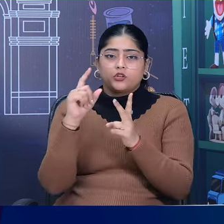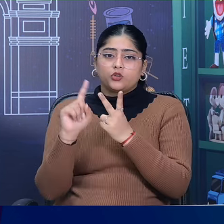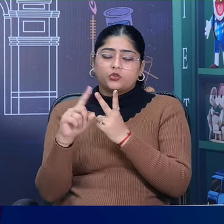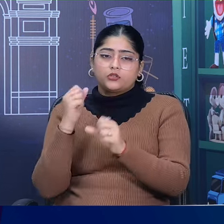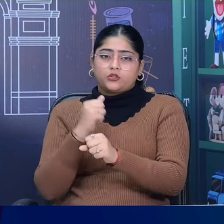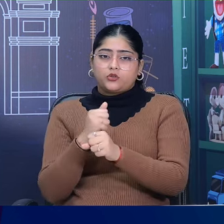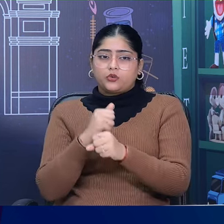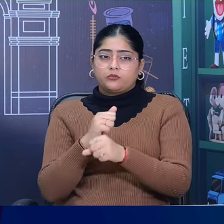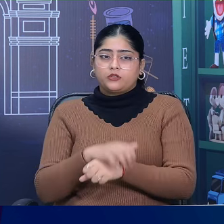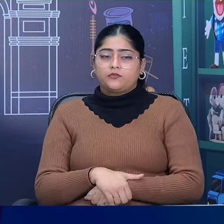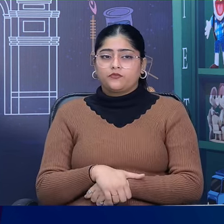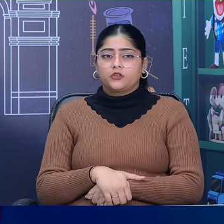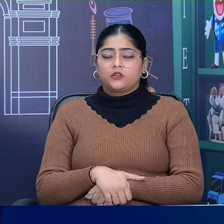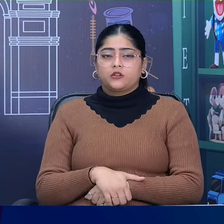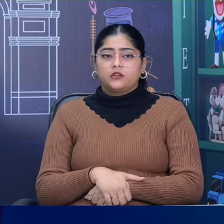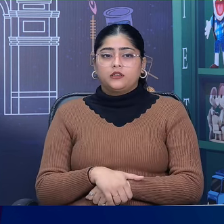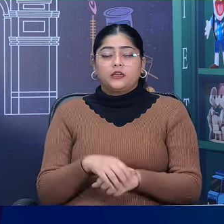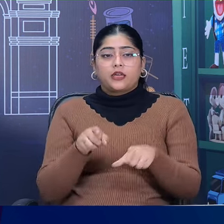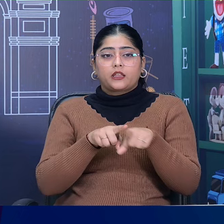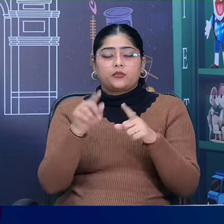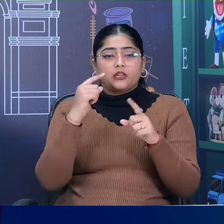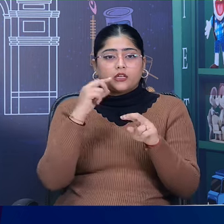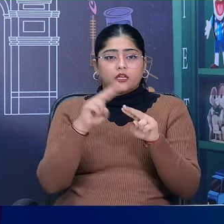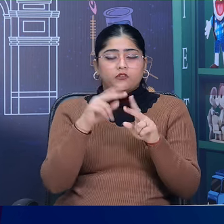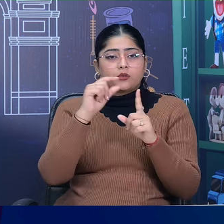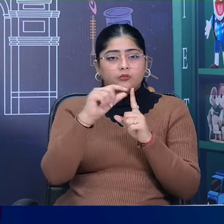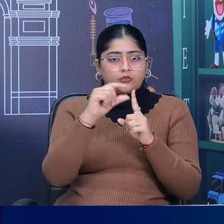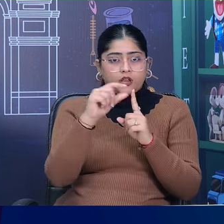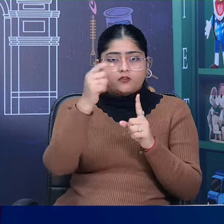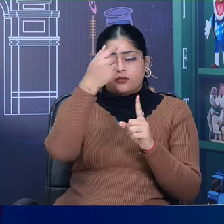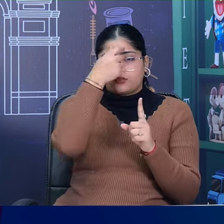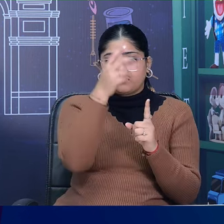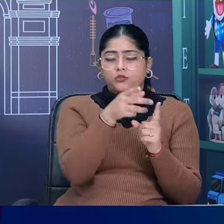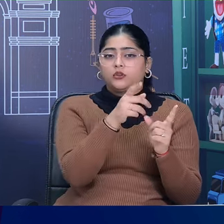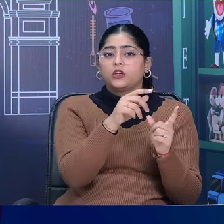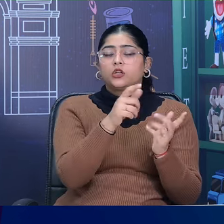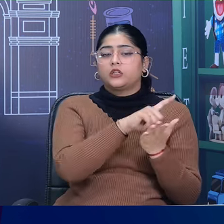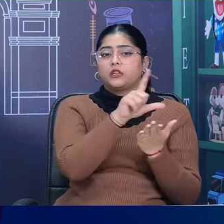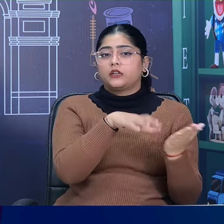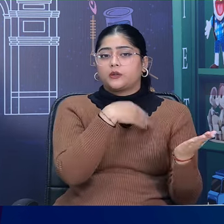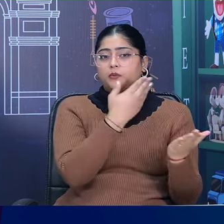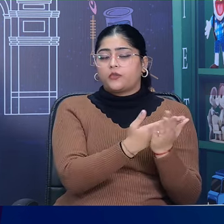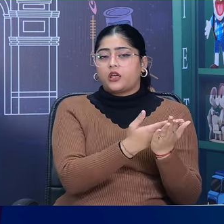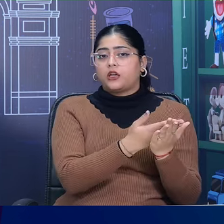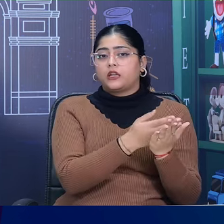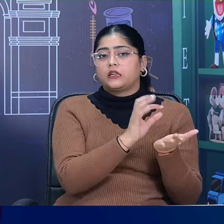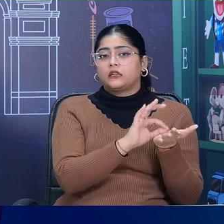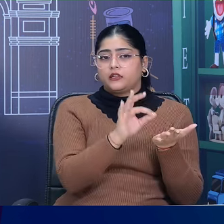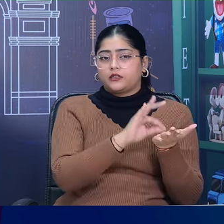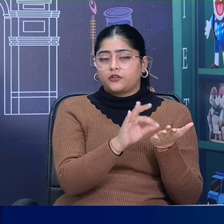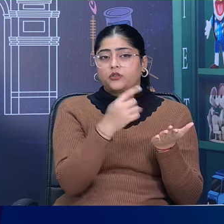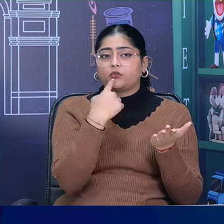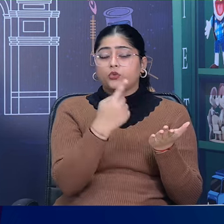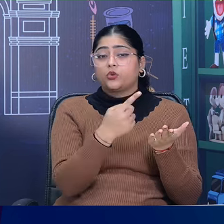है तो फिर आपको रिटर्न देनी पड़ेगी एक अपॉलॉजी एक रिटन एप्लीकेशन देनी पड़ेगी कि भाई ये जो गाड़ी है ये जो वाहन है यह गांव के